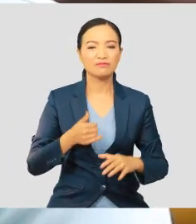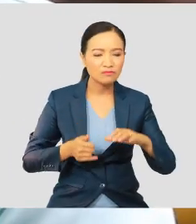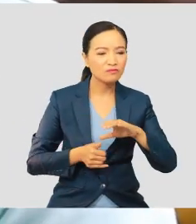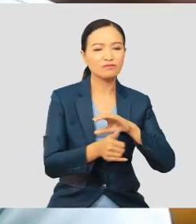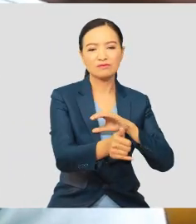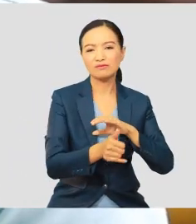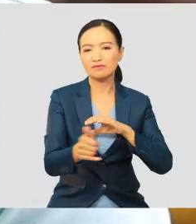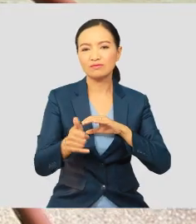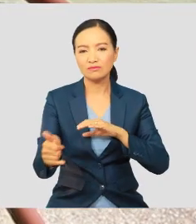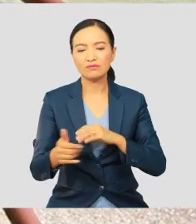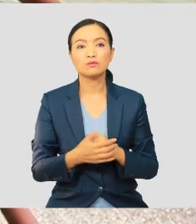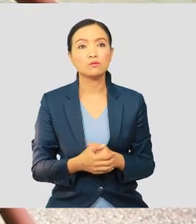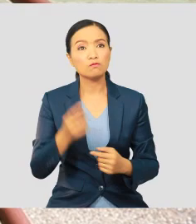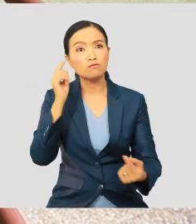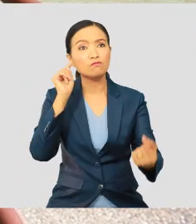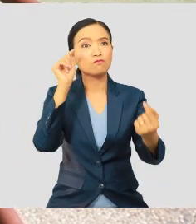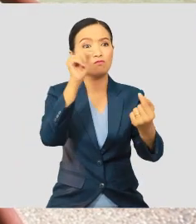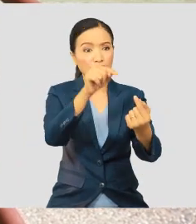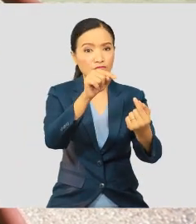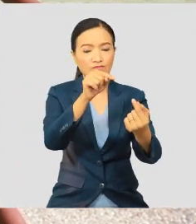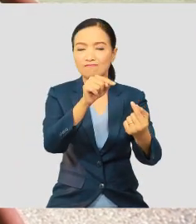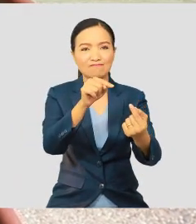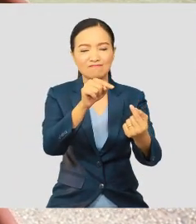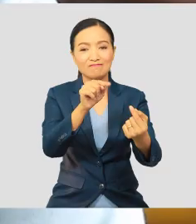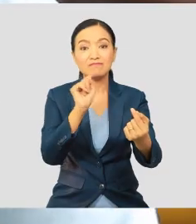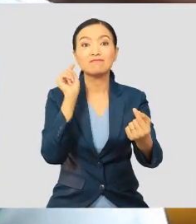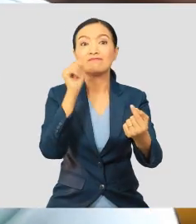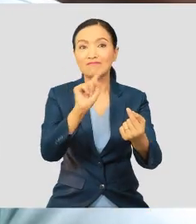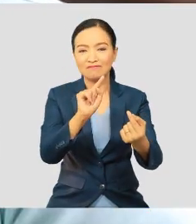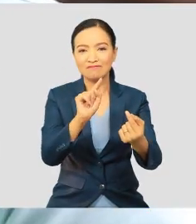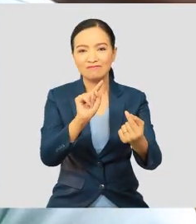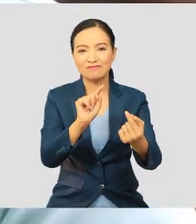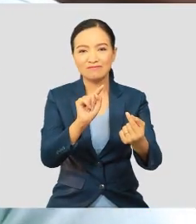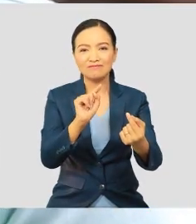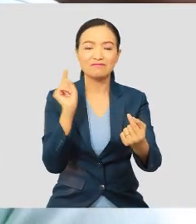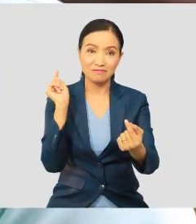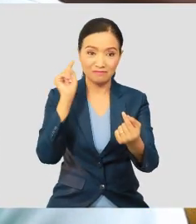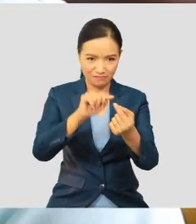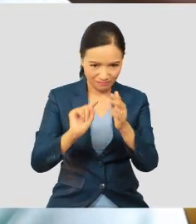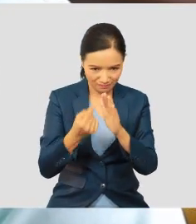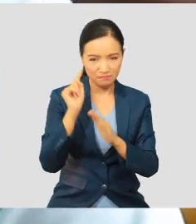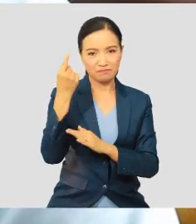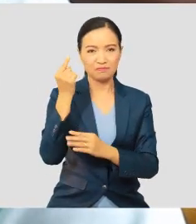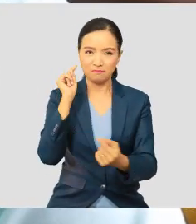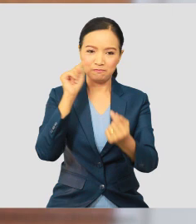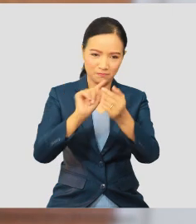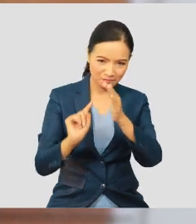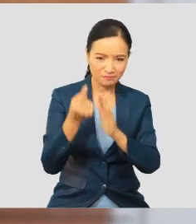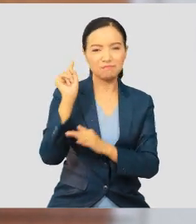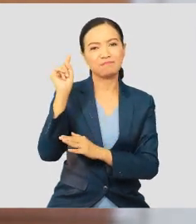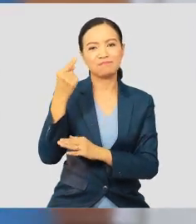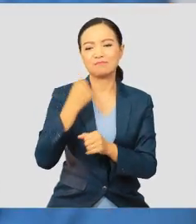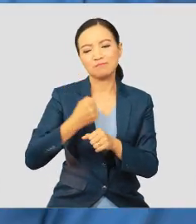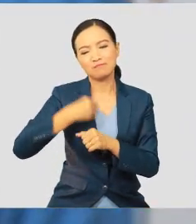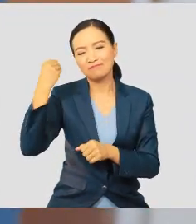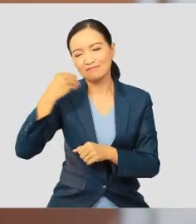การเดินทางออกไปข้างนอกค่ะความหมายปลายทางไม่ใช่แค่ว่าปลายทางที่เราไปถึงอะแต่เป็นปลายทางที่เราต้องกลับมาเริ่มใหม่ทุกๆครั้งอะค่ะ ครับแล้วสิ่งที่เราอย